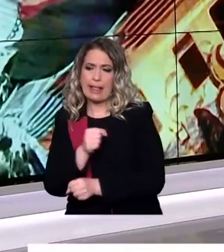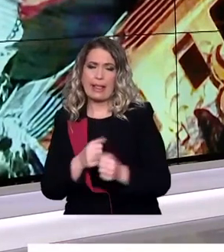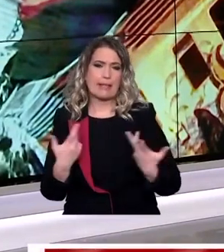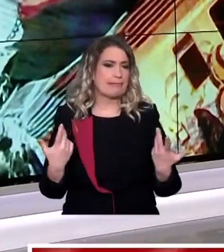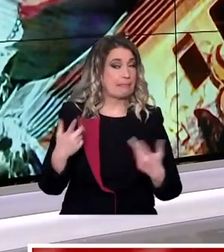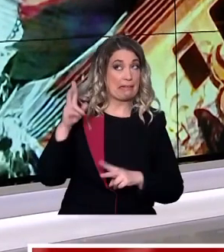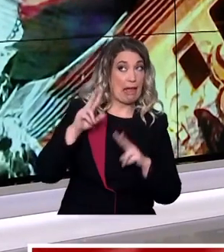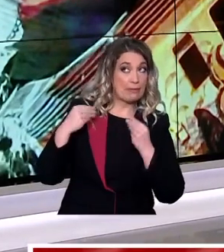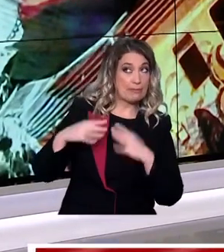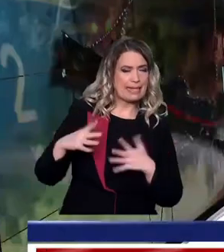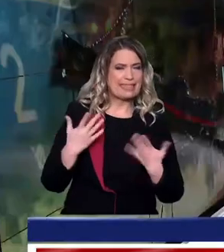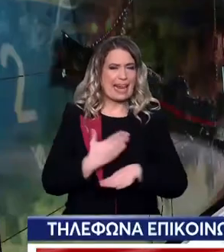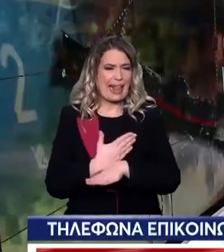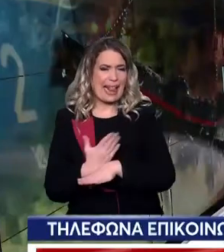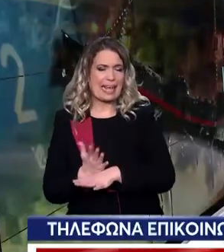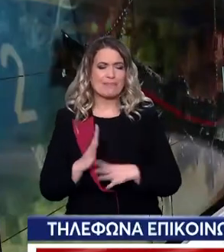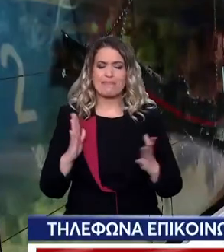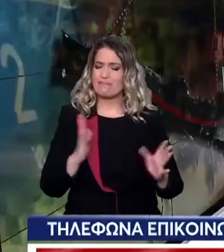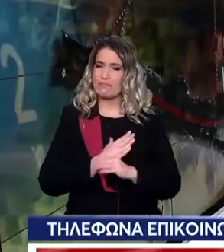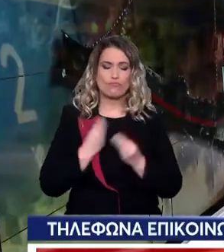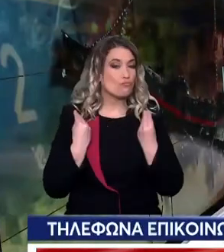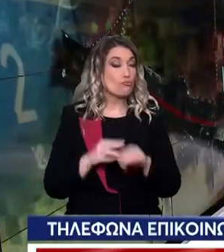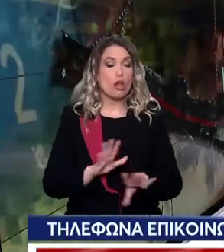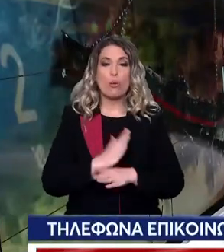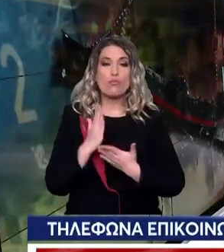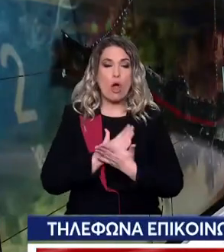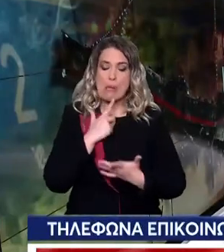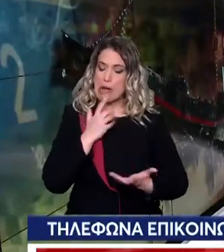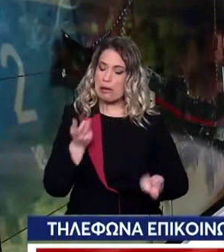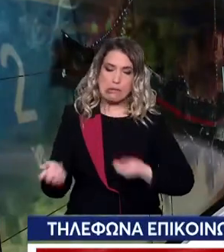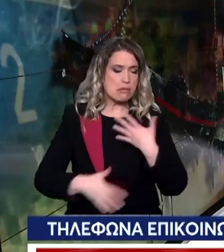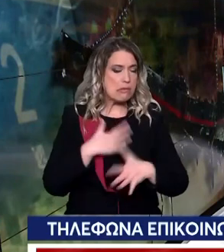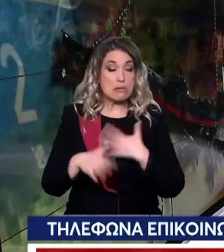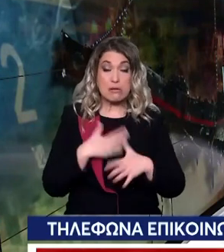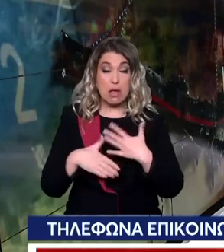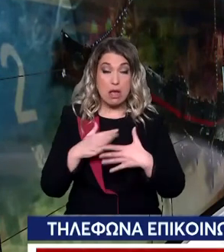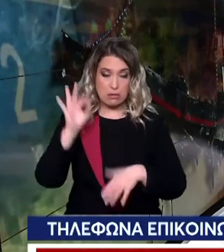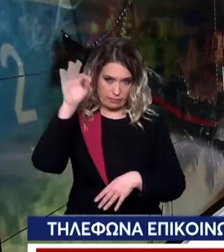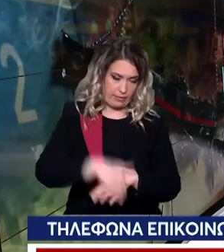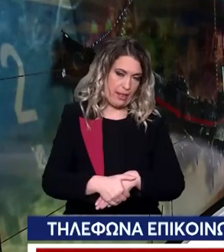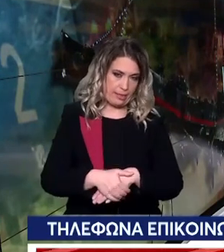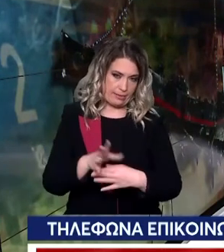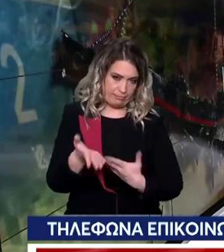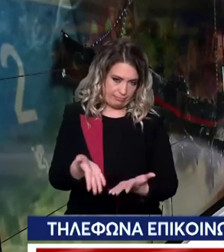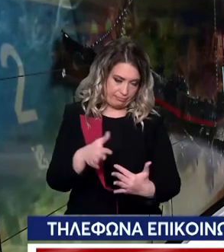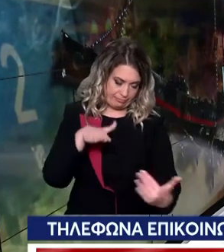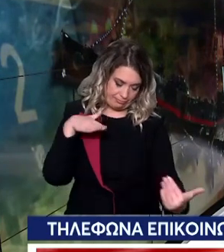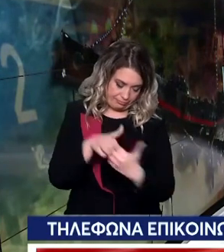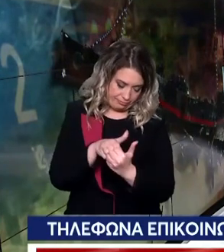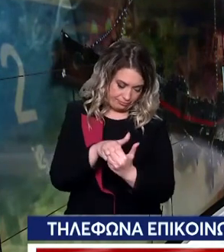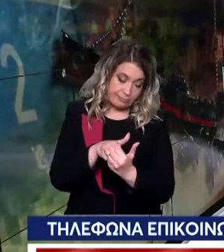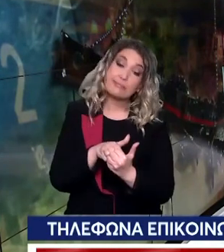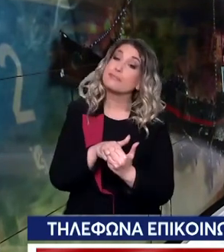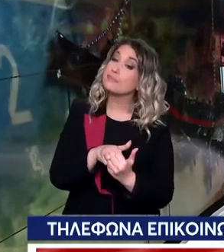δεν είναι πολύ καλός είναι ένα απόγευμα που πάνε όλα στραβά όλα στραβά με μέχρι να φτάσουμε στον όλεθρο